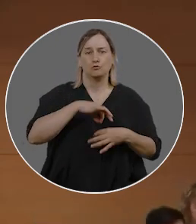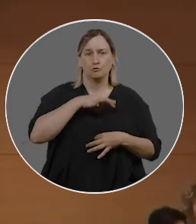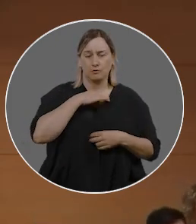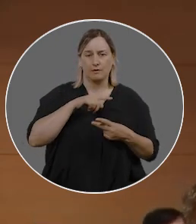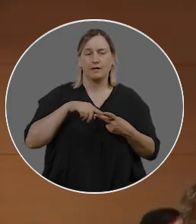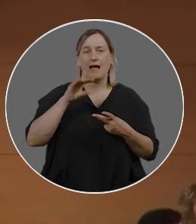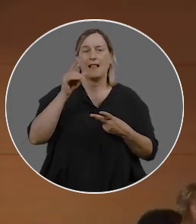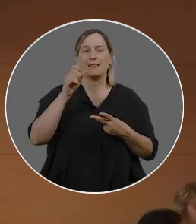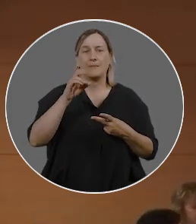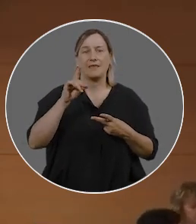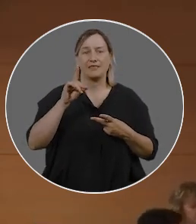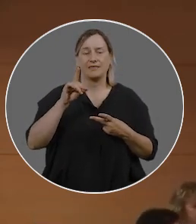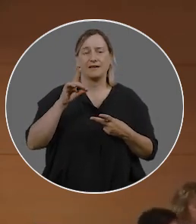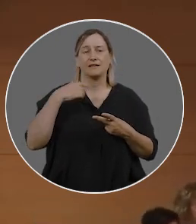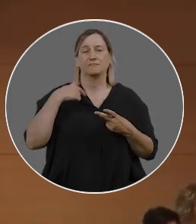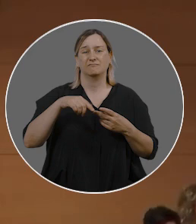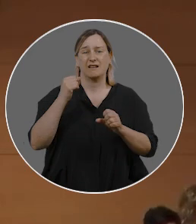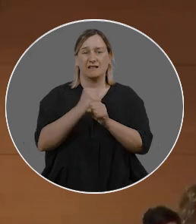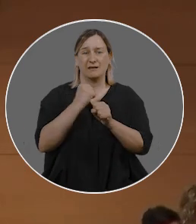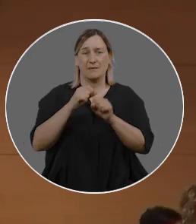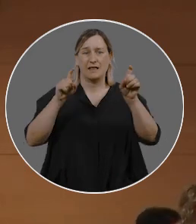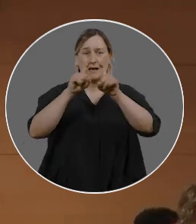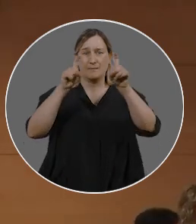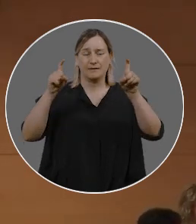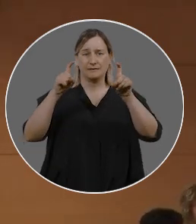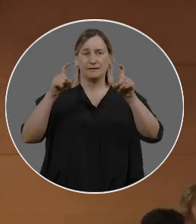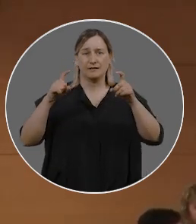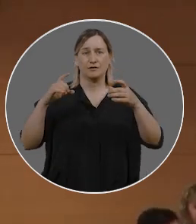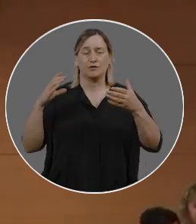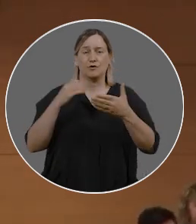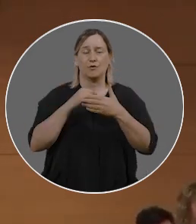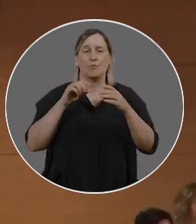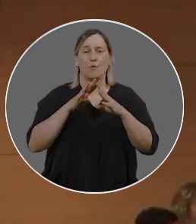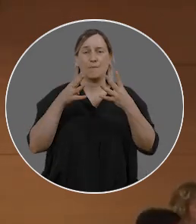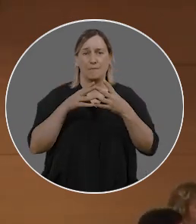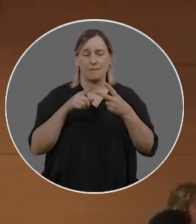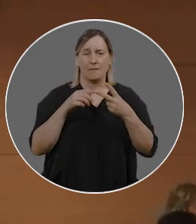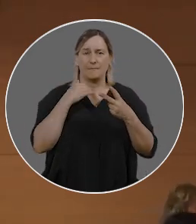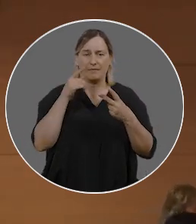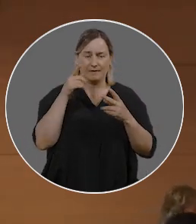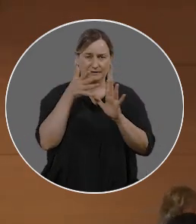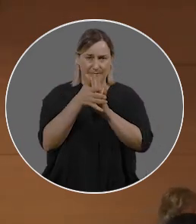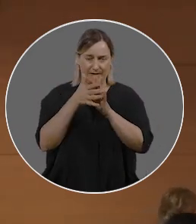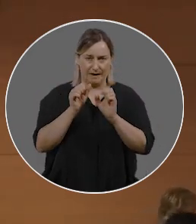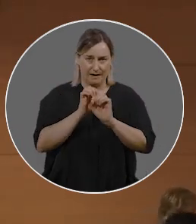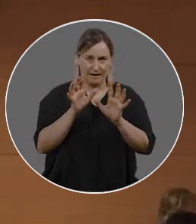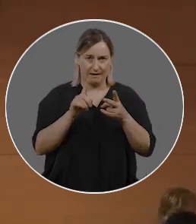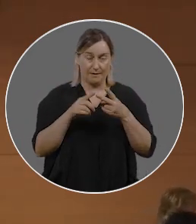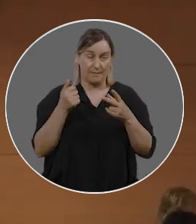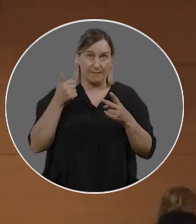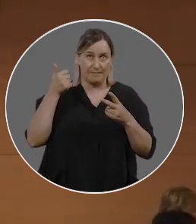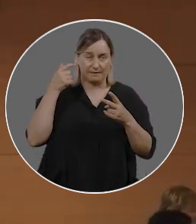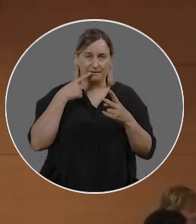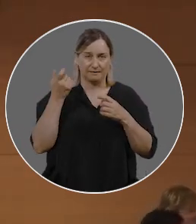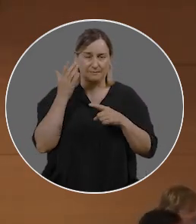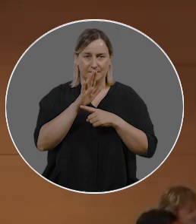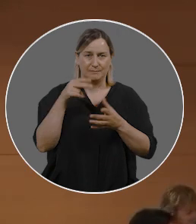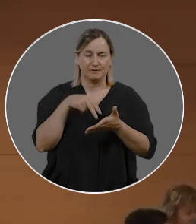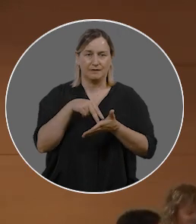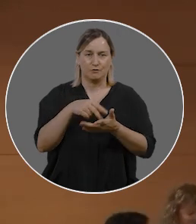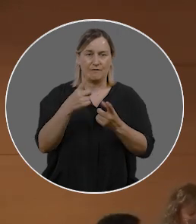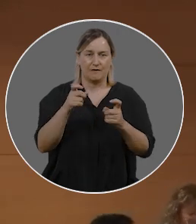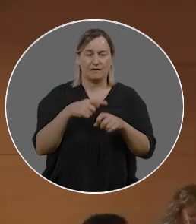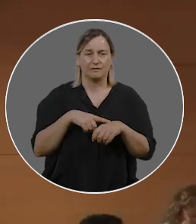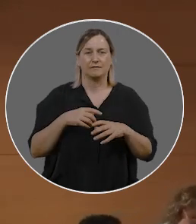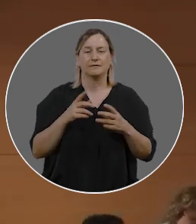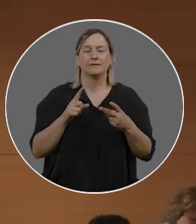David Sabater, que treballa a l'empresa Tothom Web, que bueno, ell ja ho explicarà, ja no faig més presentacions, que si no